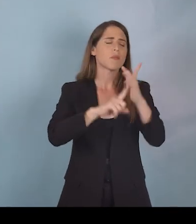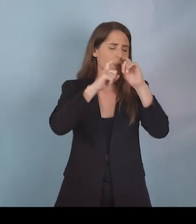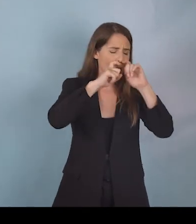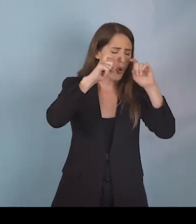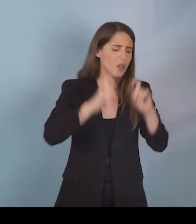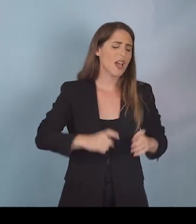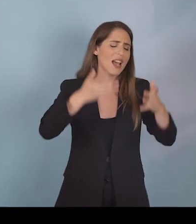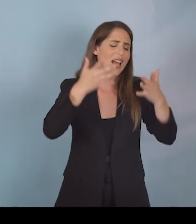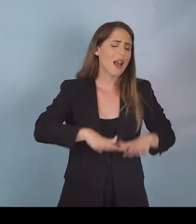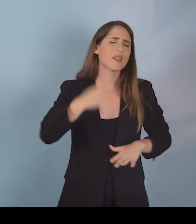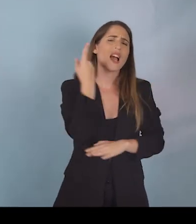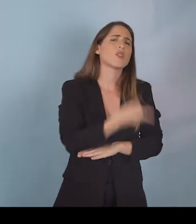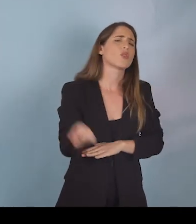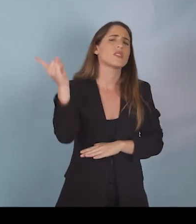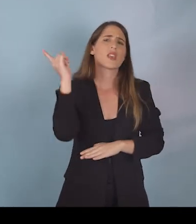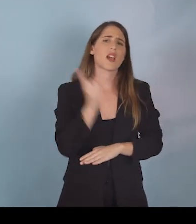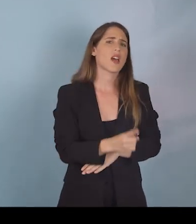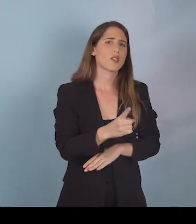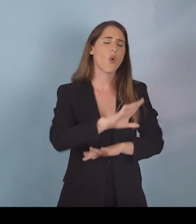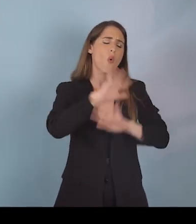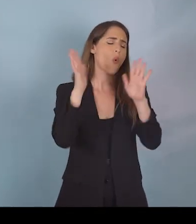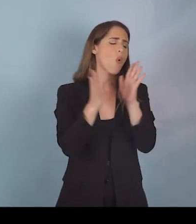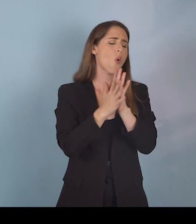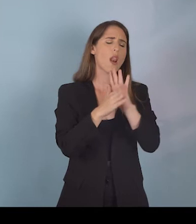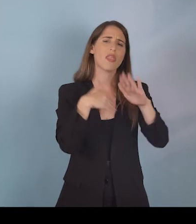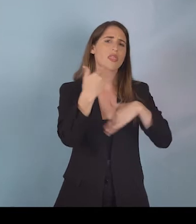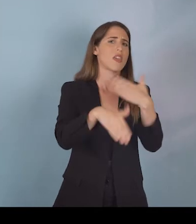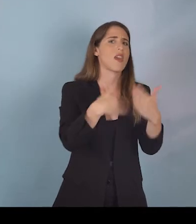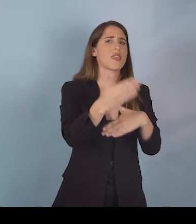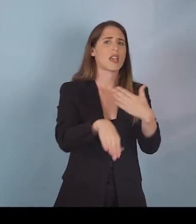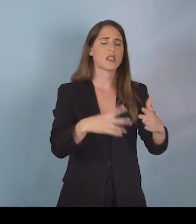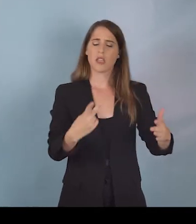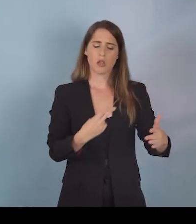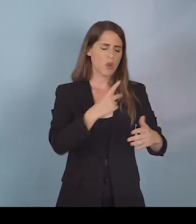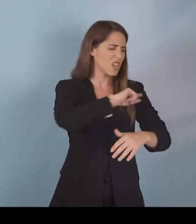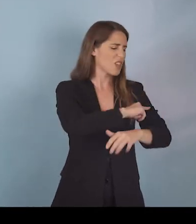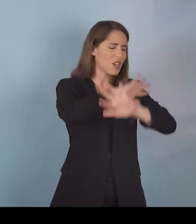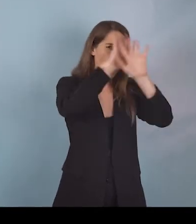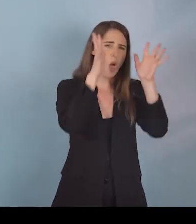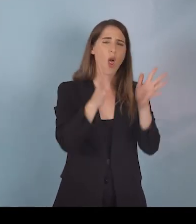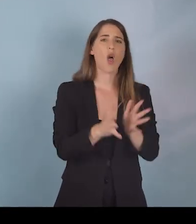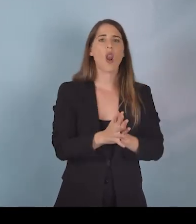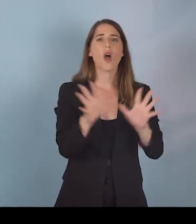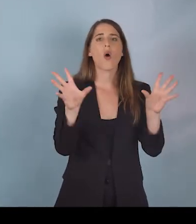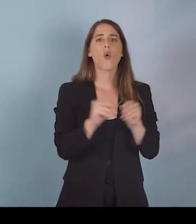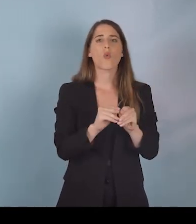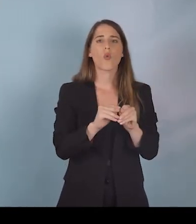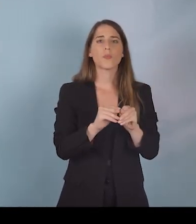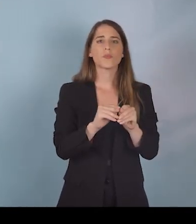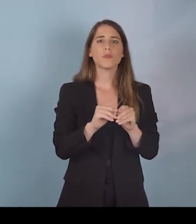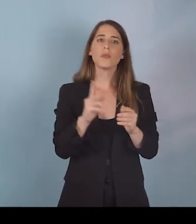της παιδείας, ενώ για τον χώρο της υγείας και της κοινωνικής πρόνοιας είναι επιτακτική ανάγκη να καλύπτονται πλήρως ασφαλιστικά η